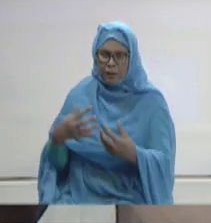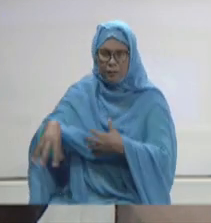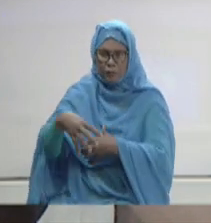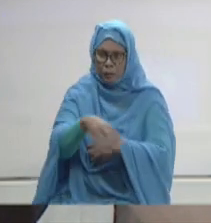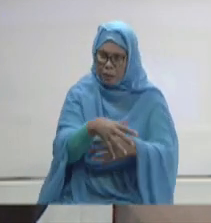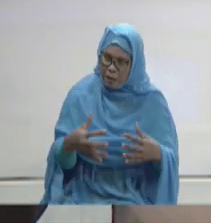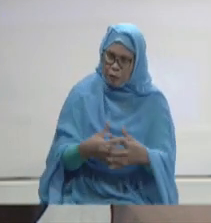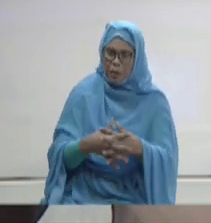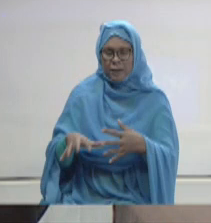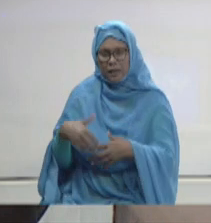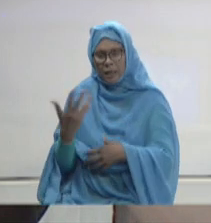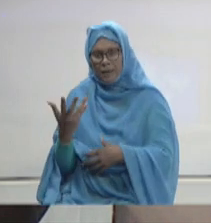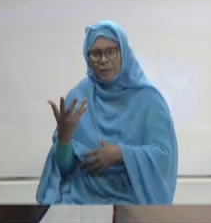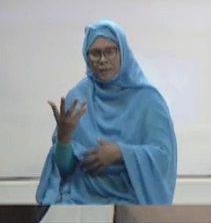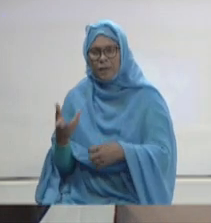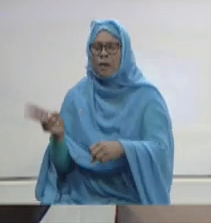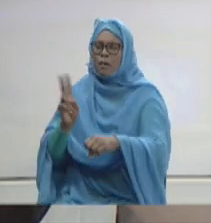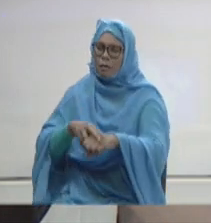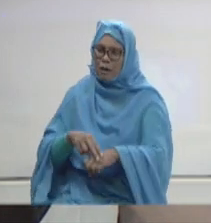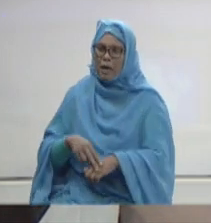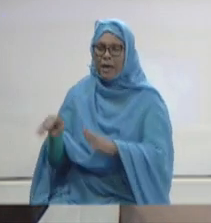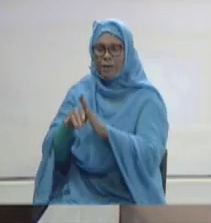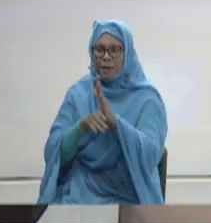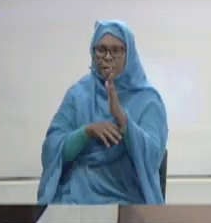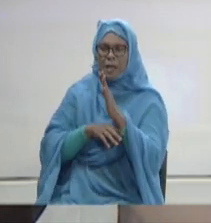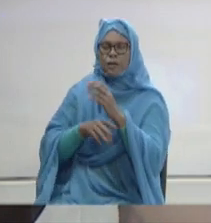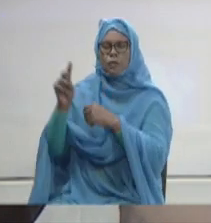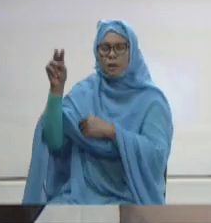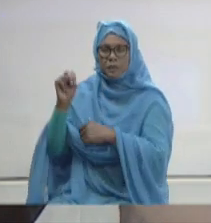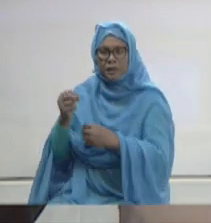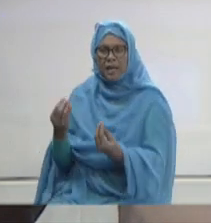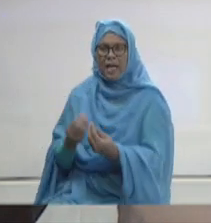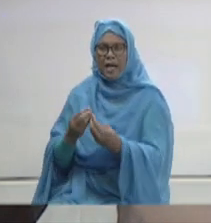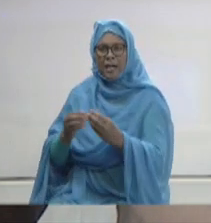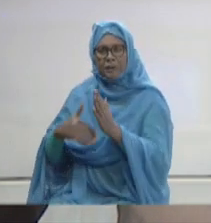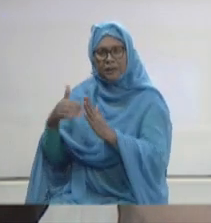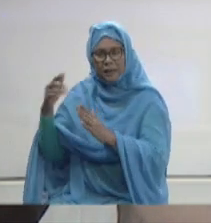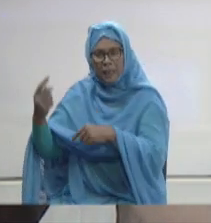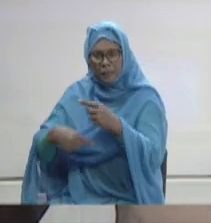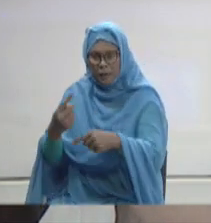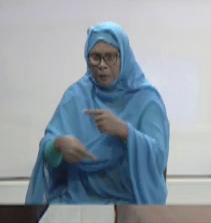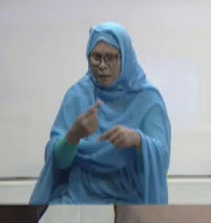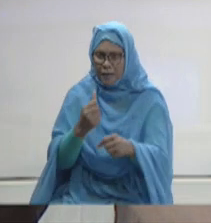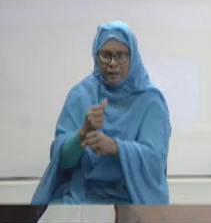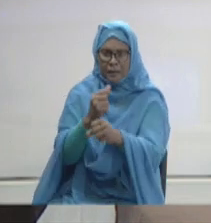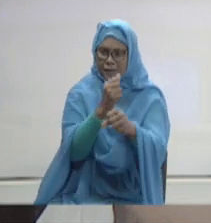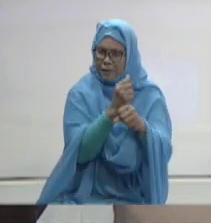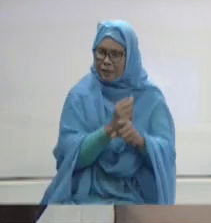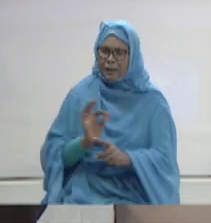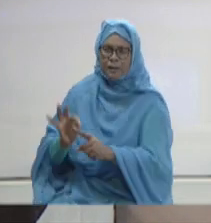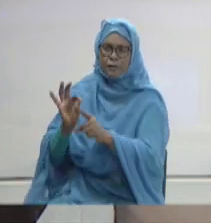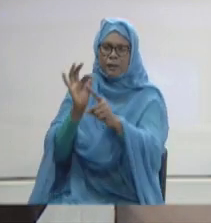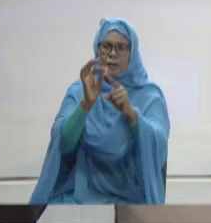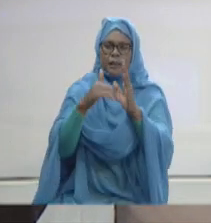واكد المسؤول الاممي تصميم برنامج الامم المتحده للتنميه على استمرار البرامج الراميه الى تنميه منطقه